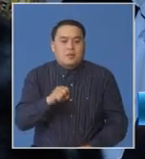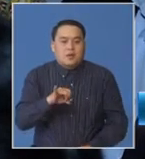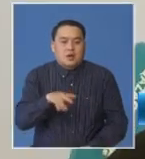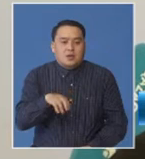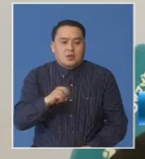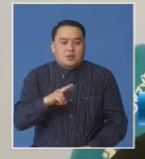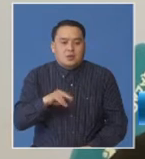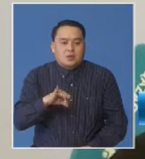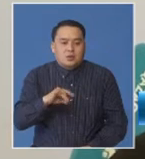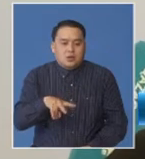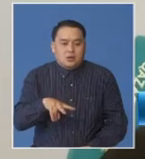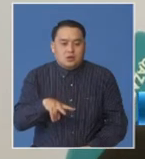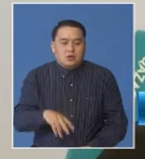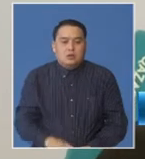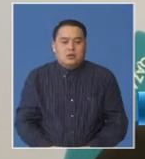Ибраимулы.